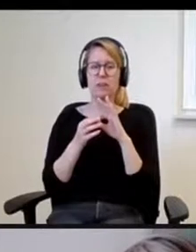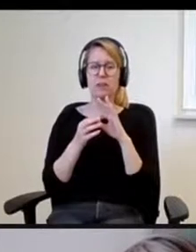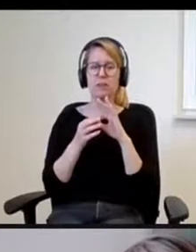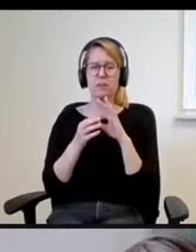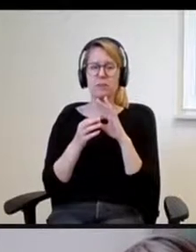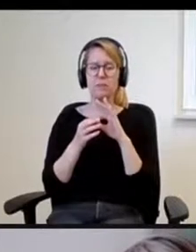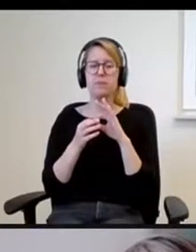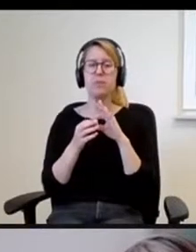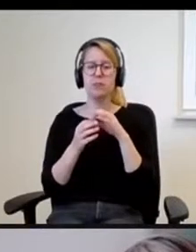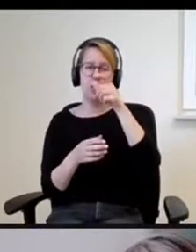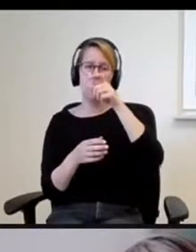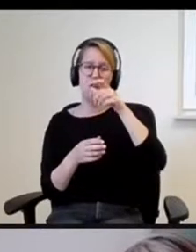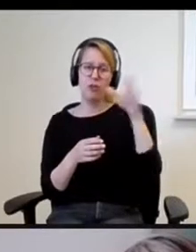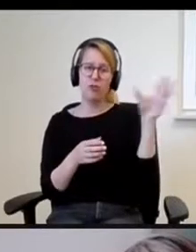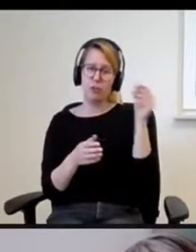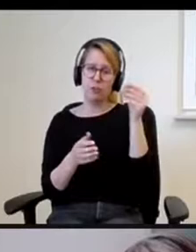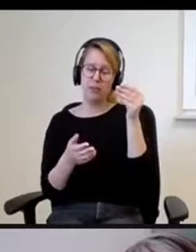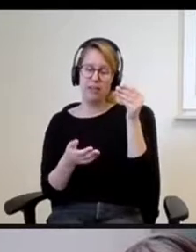le chat,